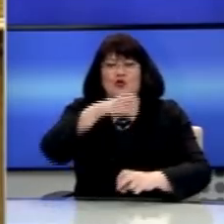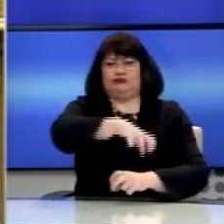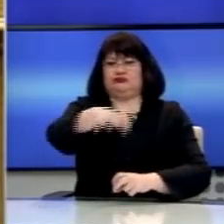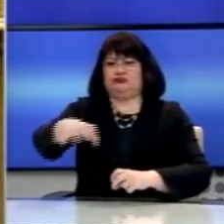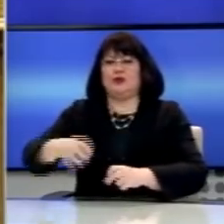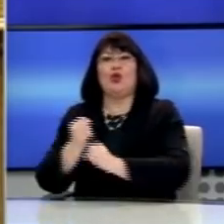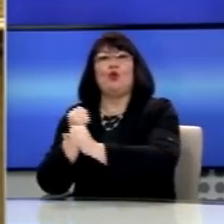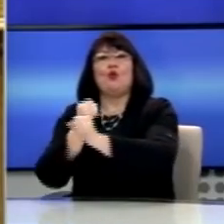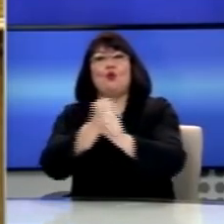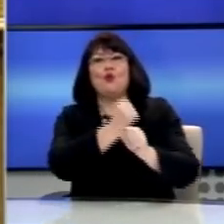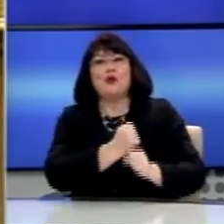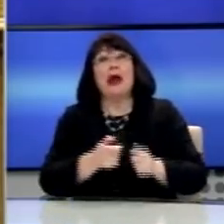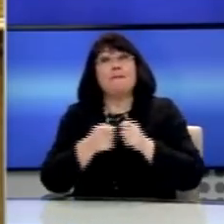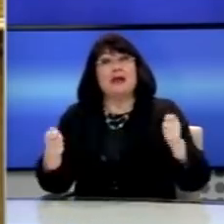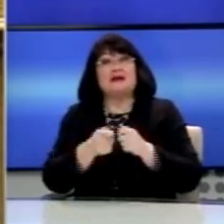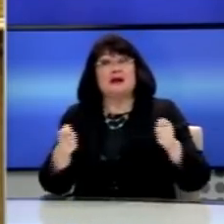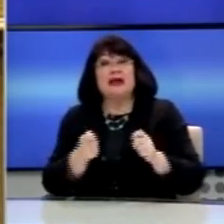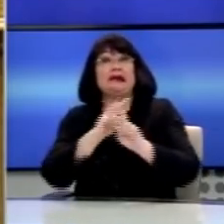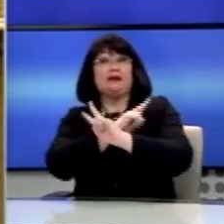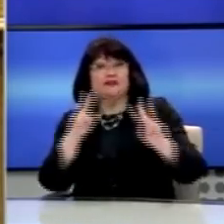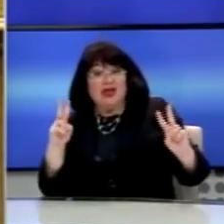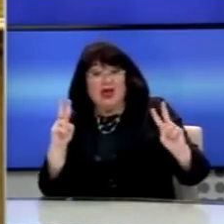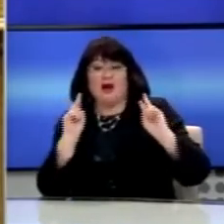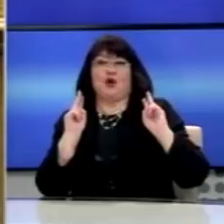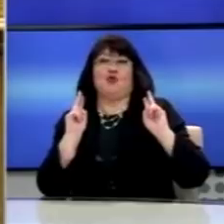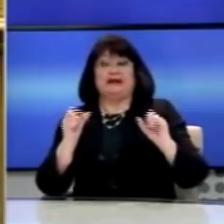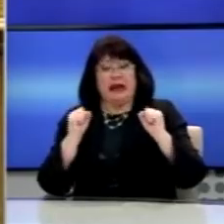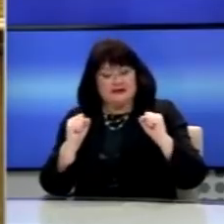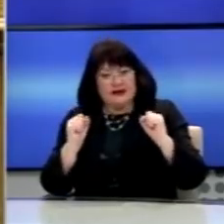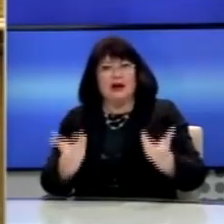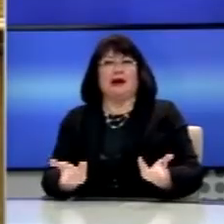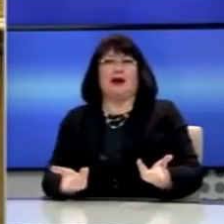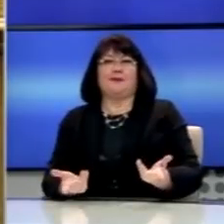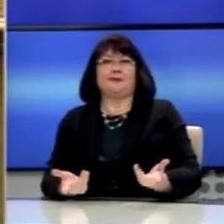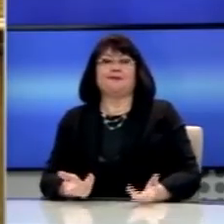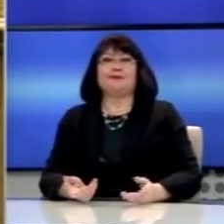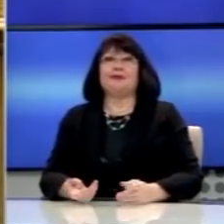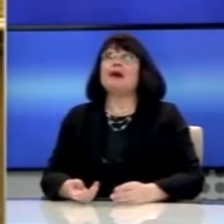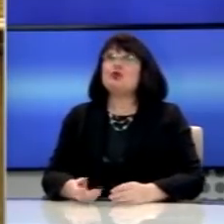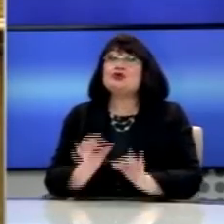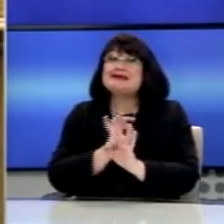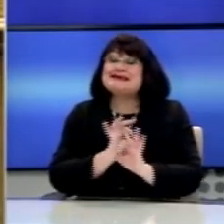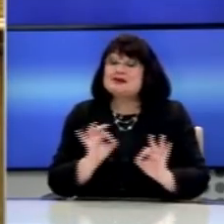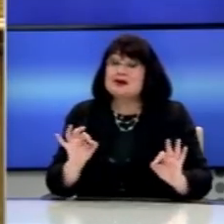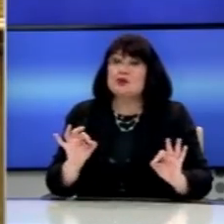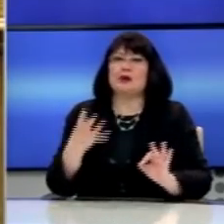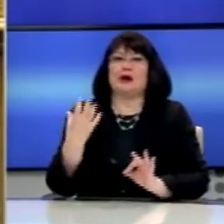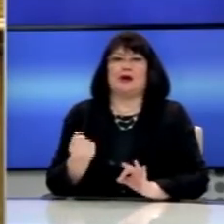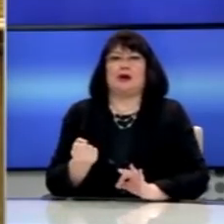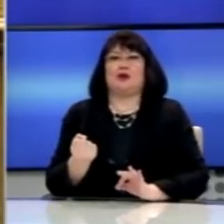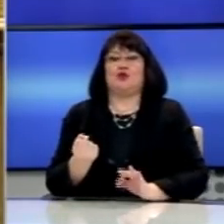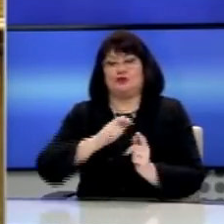δουλειάς, θα είχατε επιβάλει μέτρα υγιεινής και ασφάλειας σε αυτούς τους χώρους, που αποδεδειγμένα έχουν